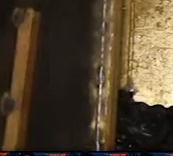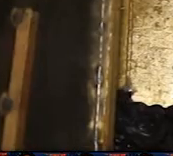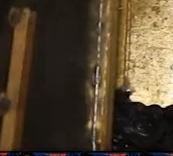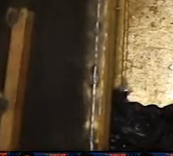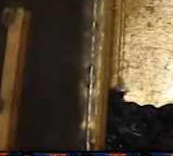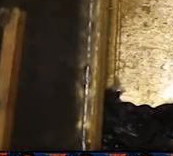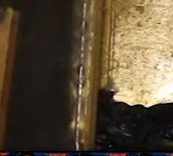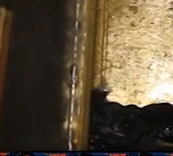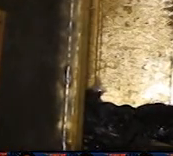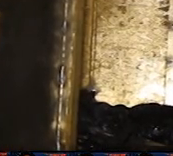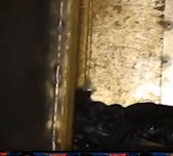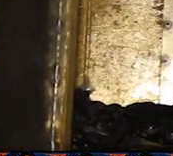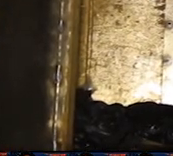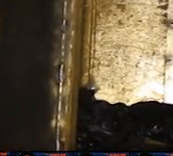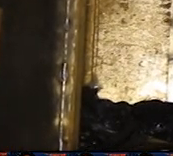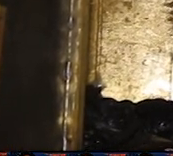አብርክተዋል።